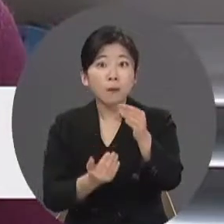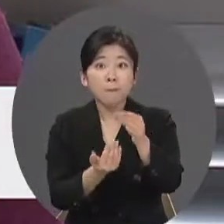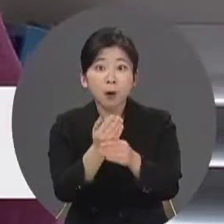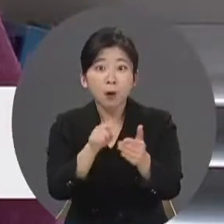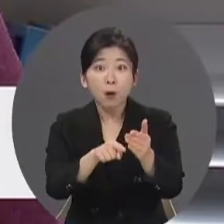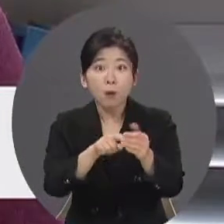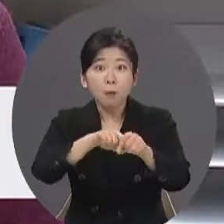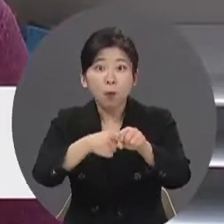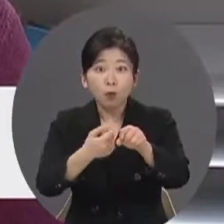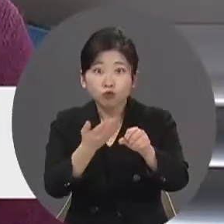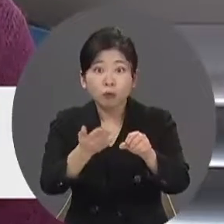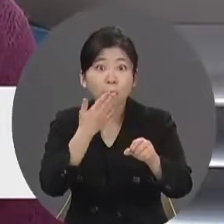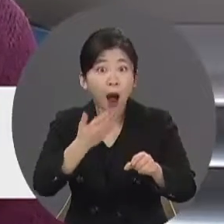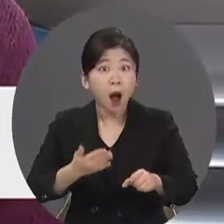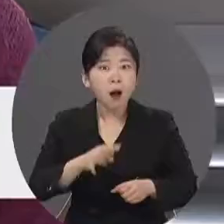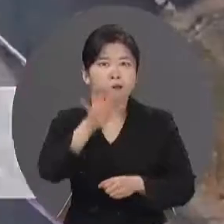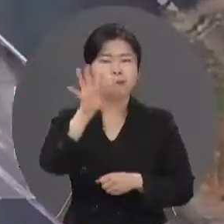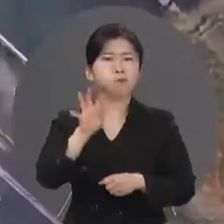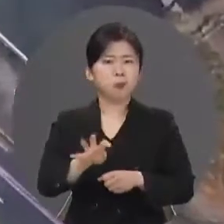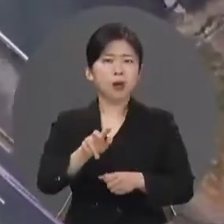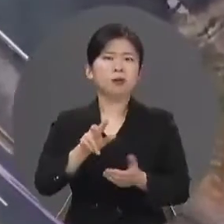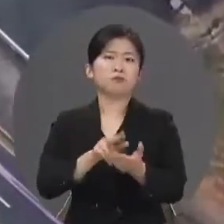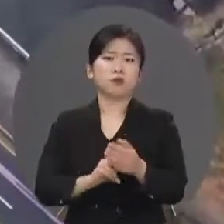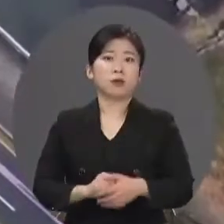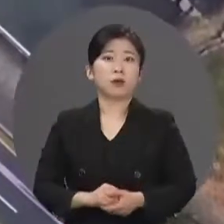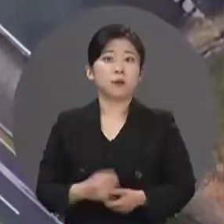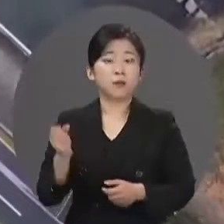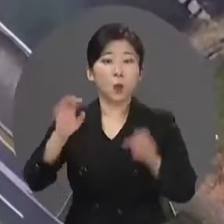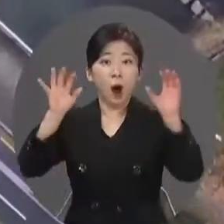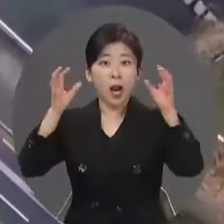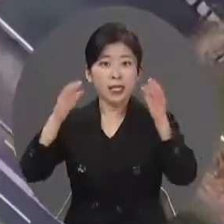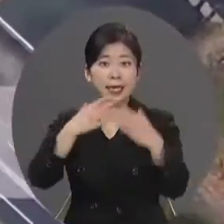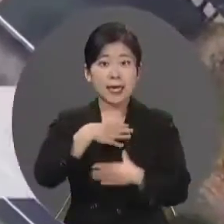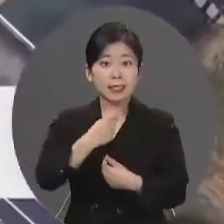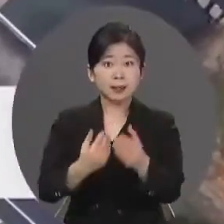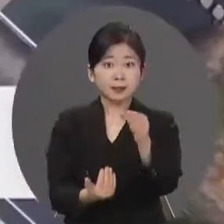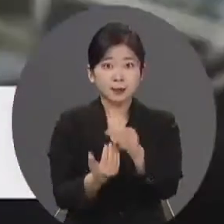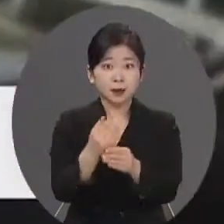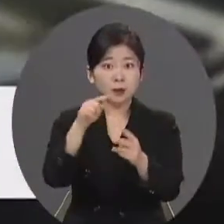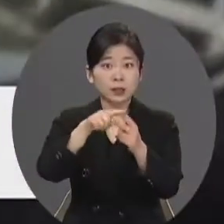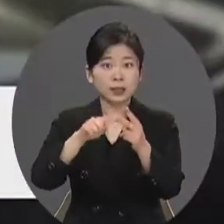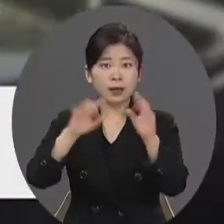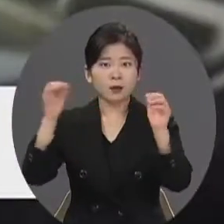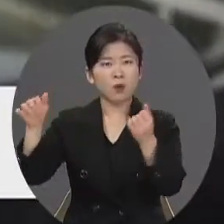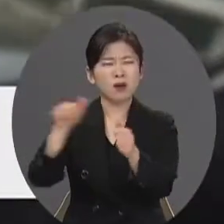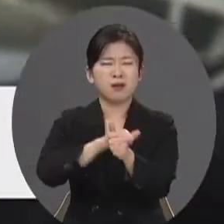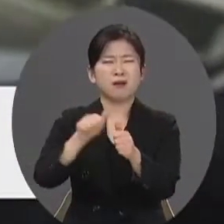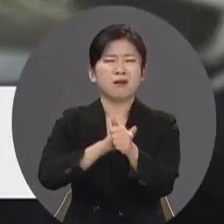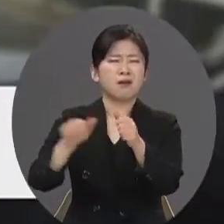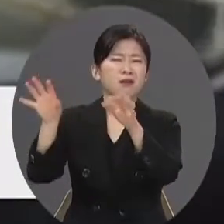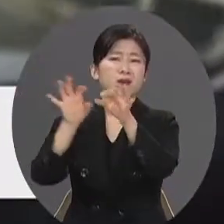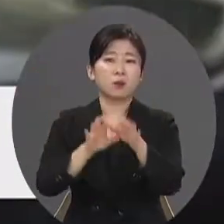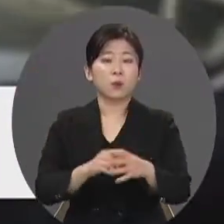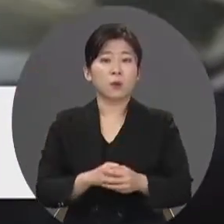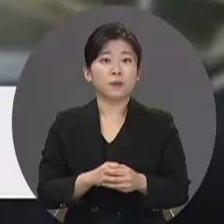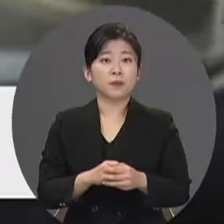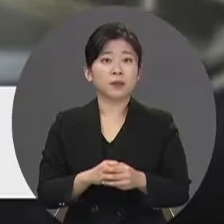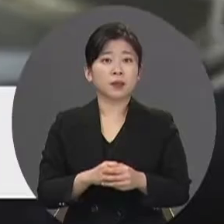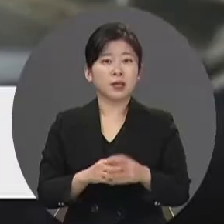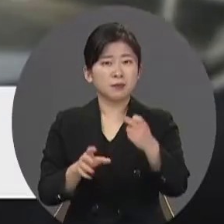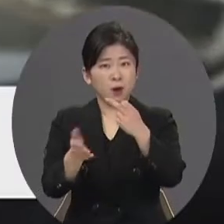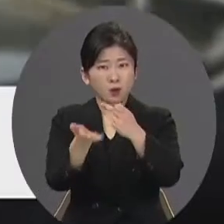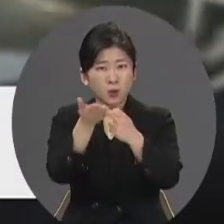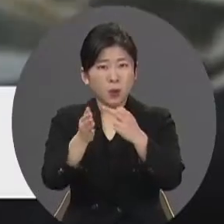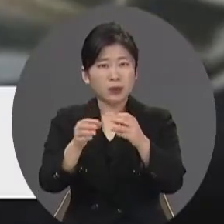될 것인가가 문제 될 것입니다 어린이 안전사고 와 아동학대 사건도 끊이지 않았습니다 이달 초